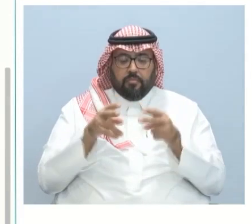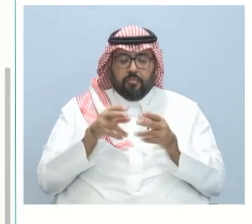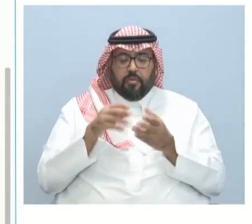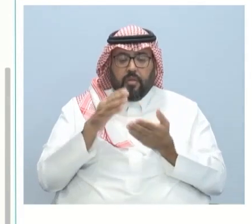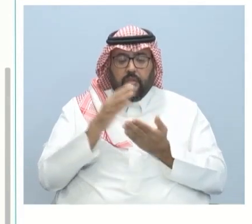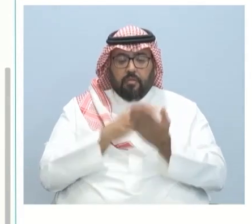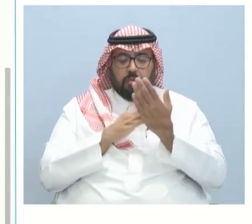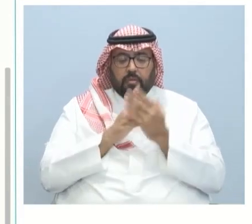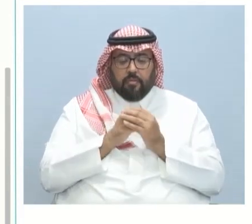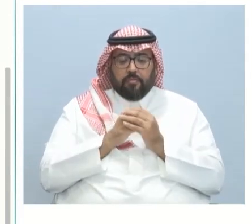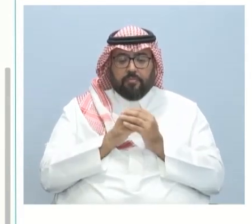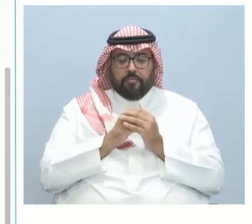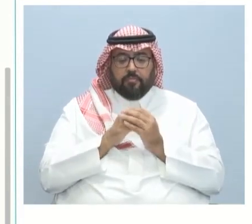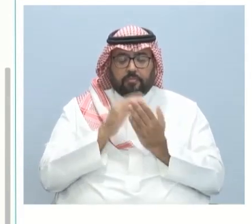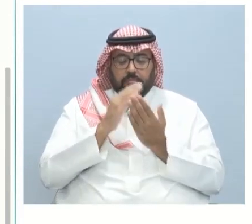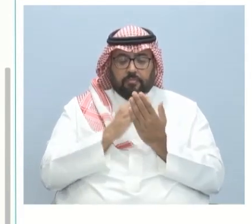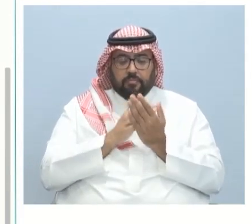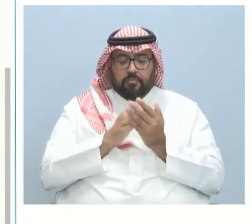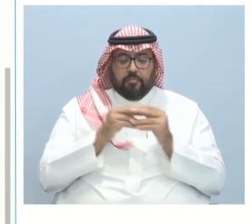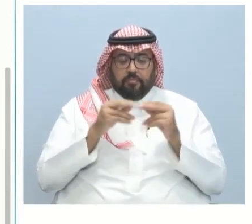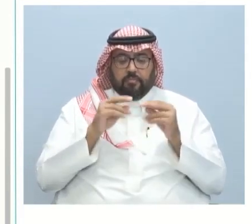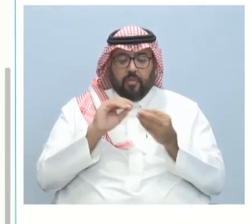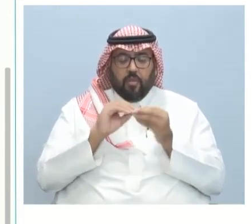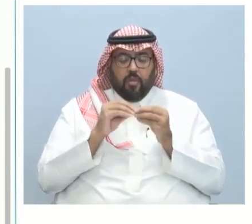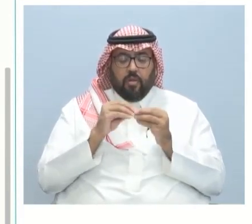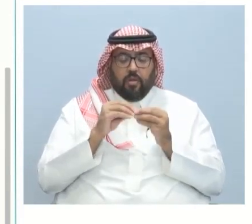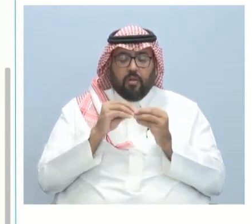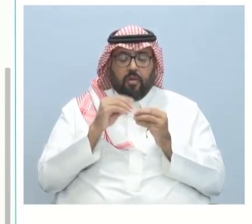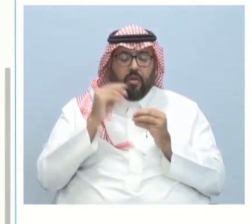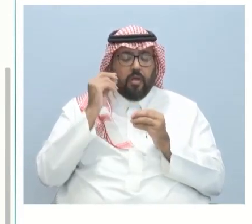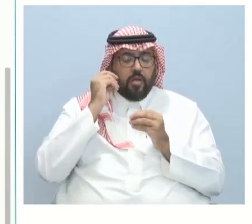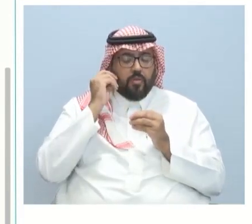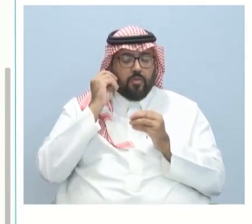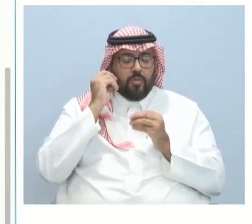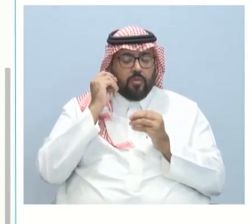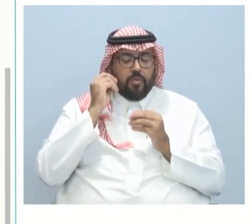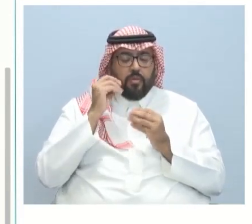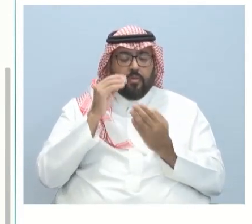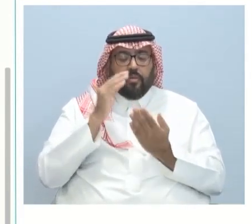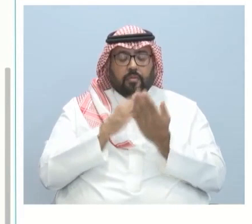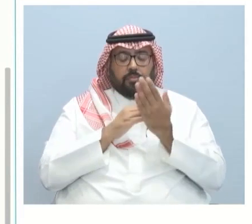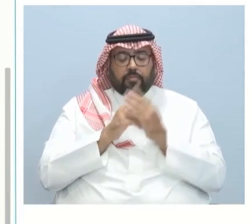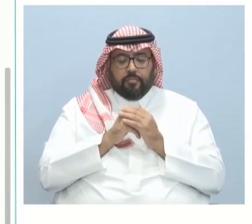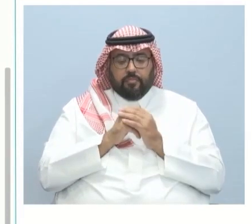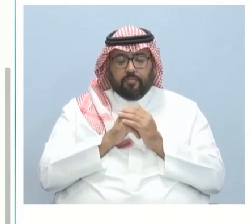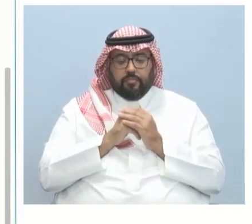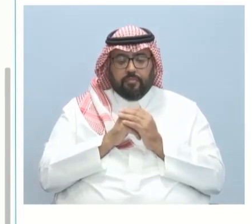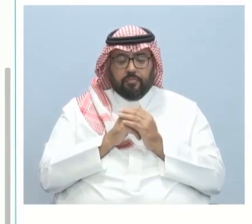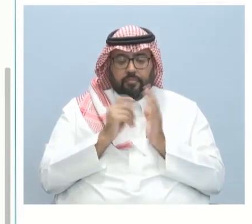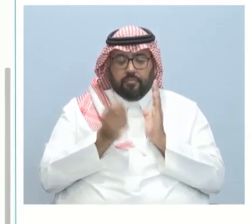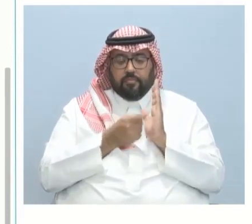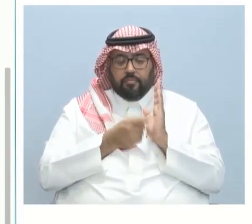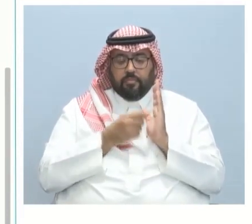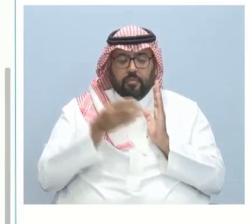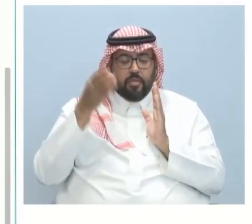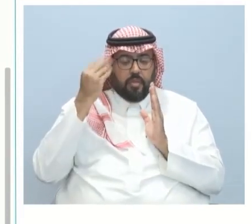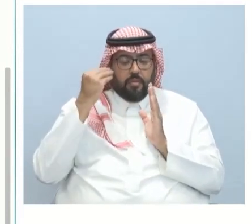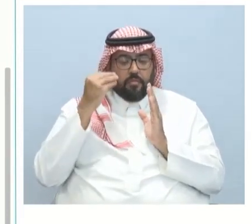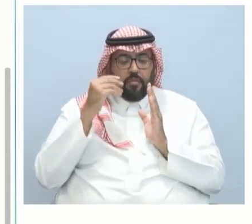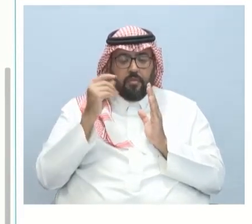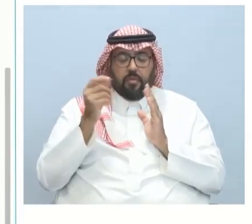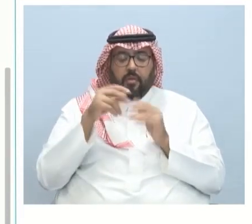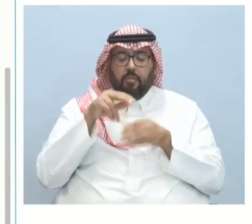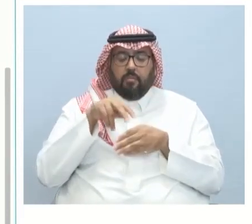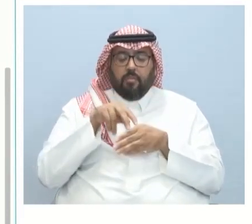اطبع بدايه البرنامج ثم اضبط لون العرض الى الاسود ثم انقل القلم الى الاسود ومن ثم نكتب تعليمات كتابه